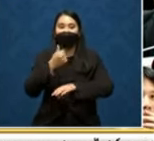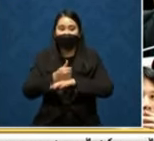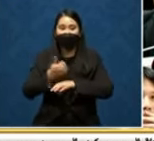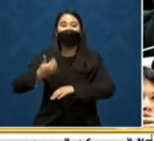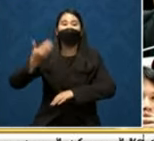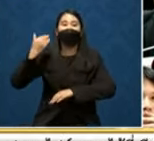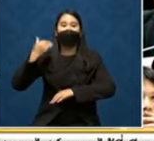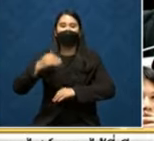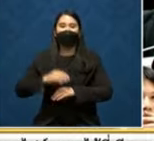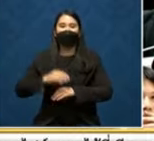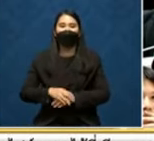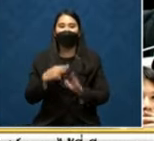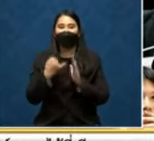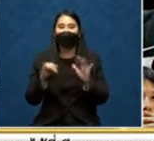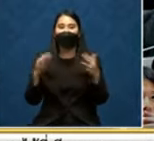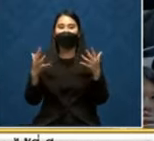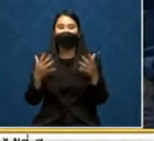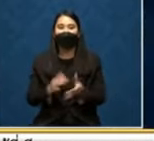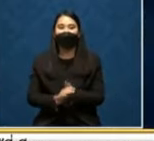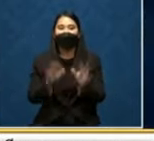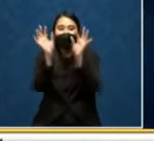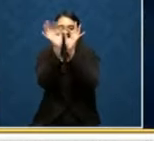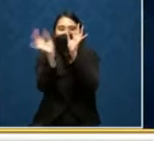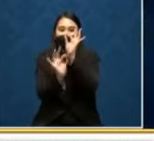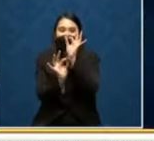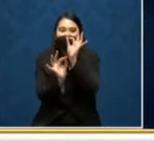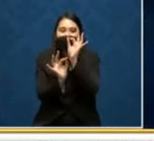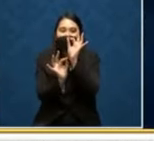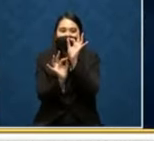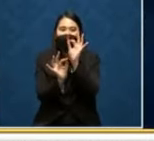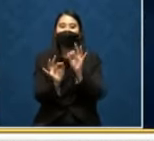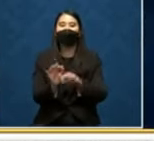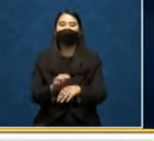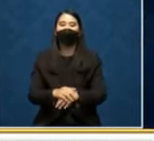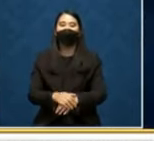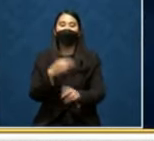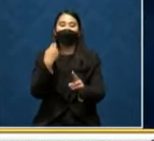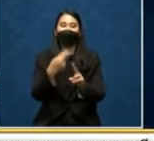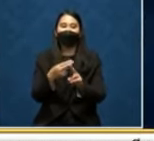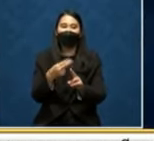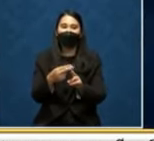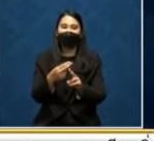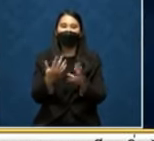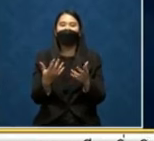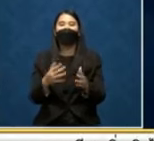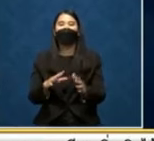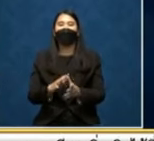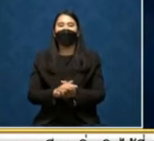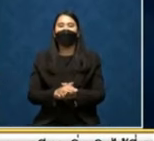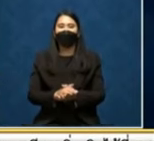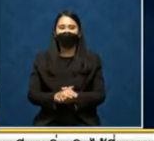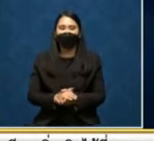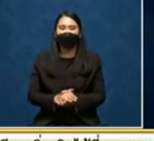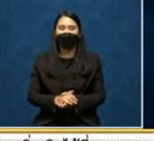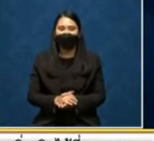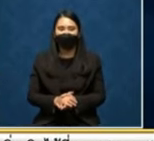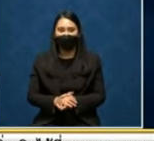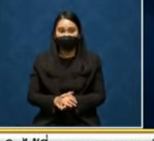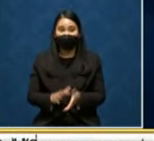ในขณะนั้นไม่มีความผิดเขียนเอาสั้นๆ 3บรรทัดแค่ชื่อเขียน 2รอบก็หมดไป2บรรทัดแล้วท่านประธาน